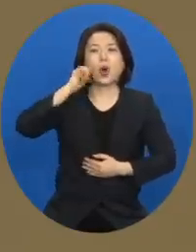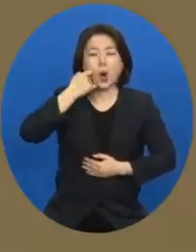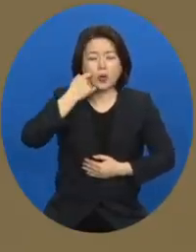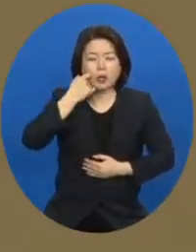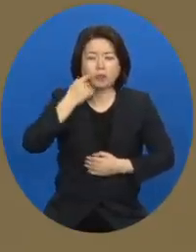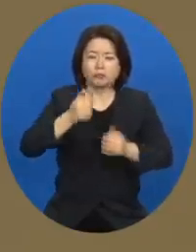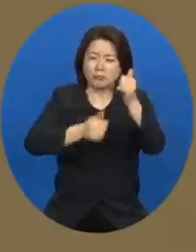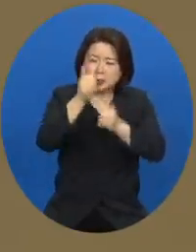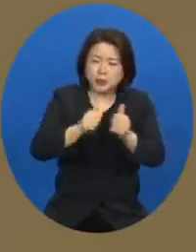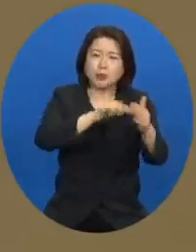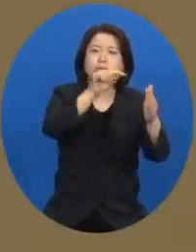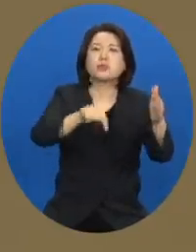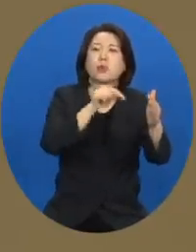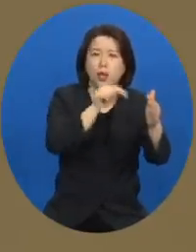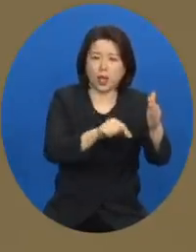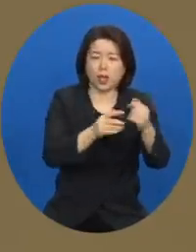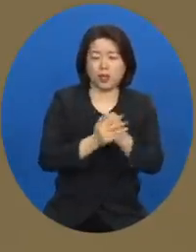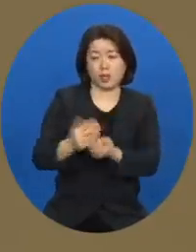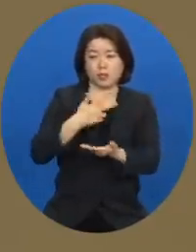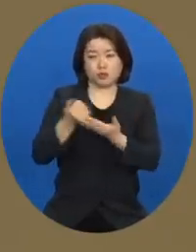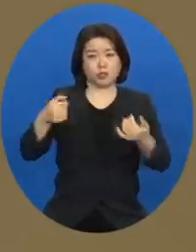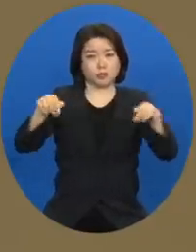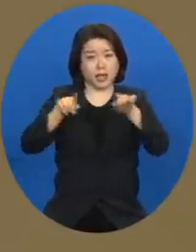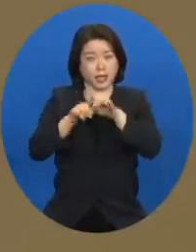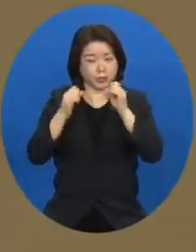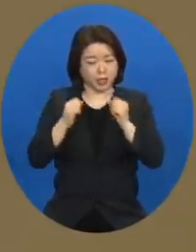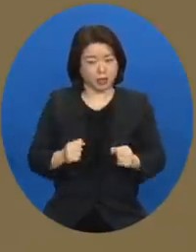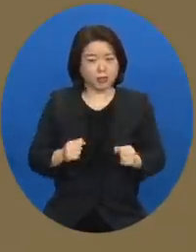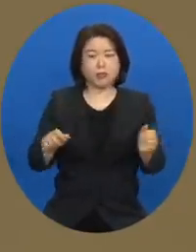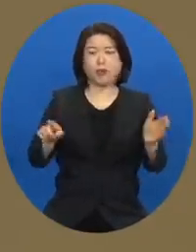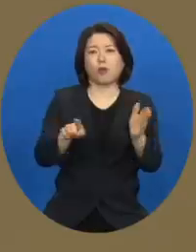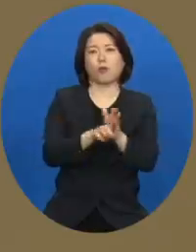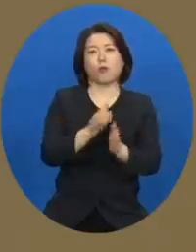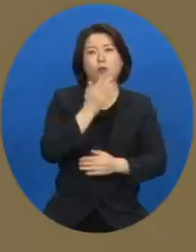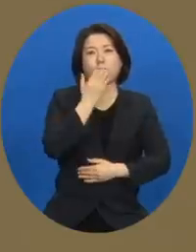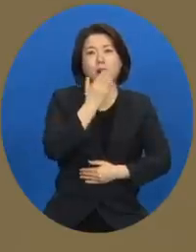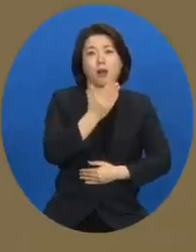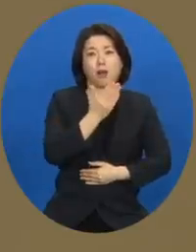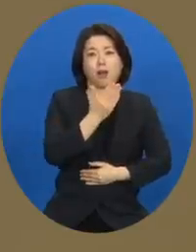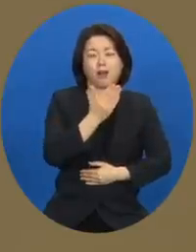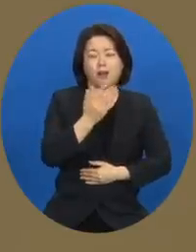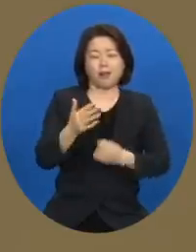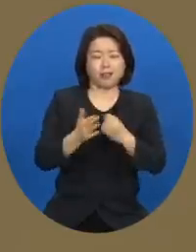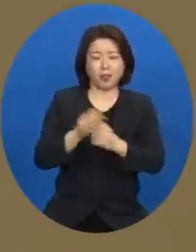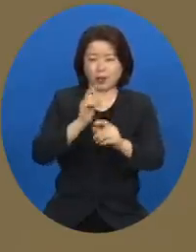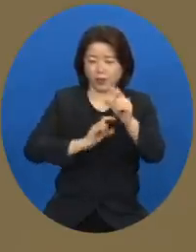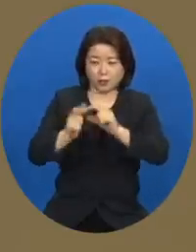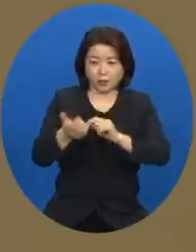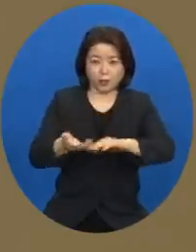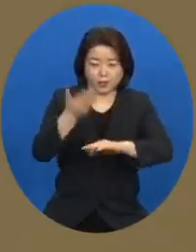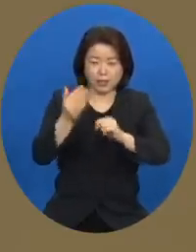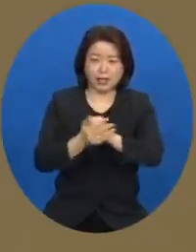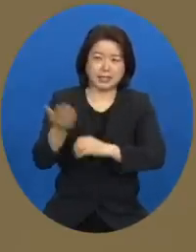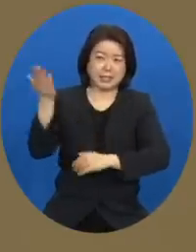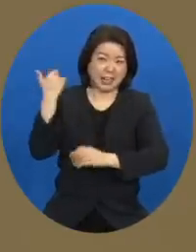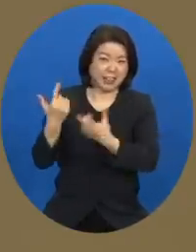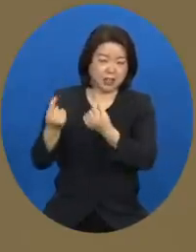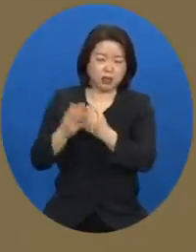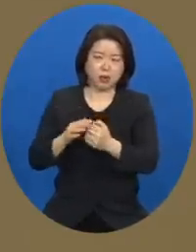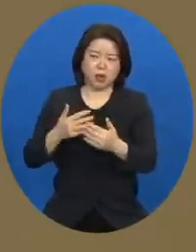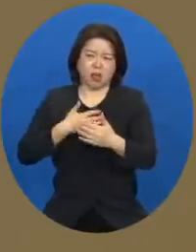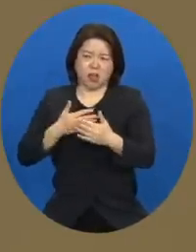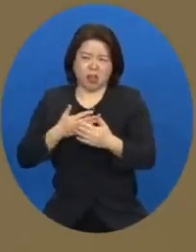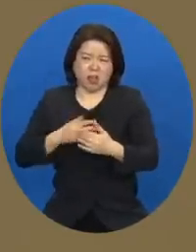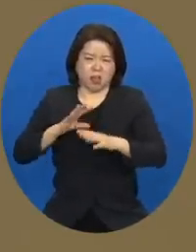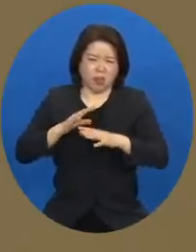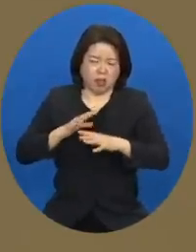시험 중에 주님이 함께 계시는 것이 믿어지기 때문에 더 이상 이전처럼 두려워하거나